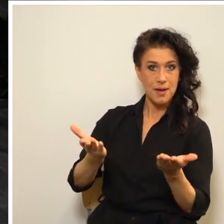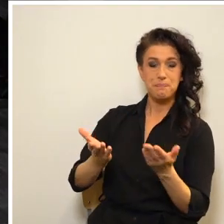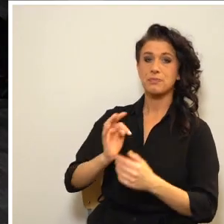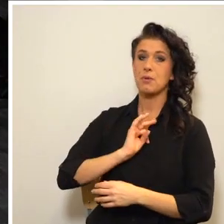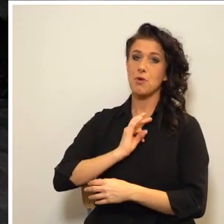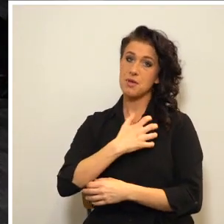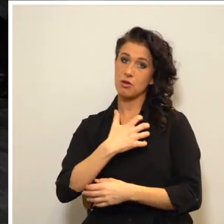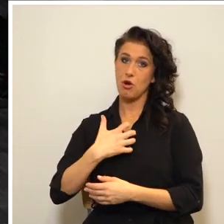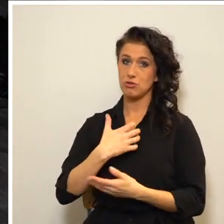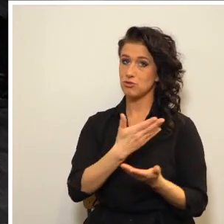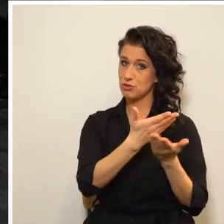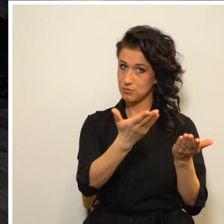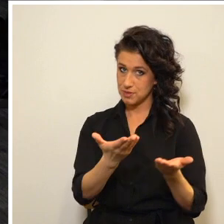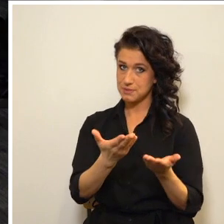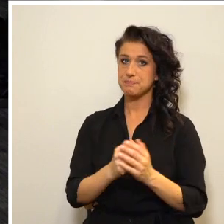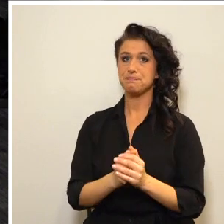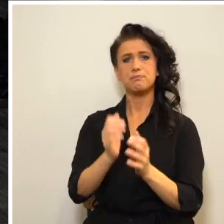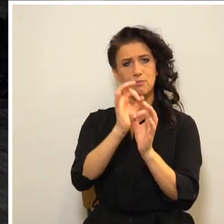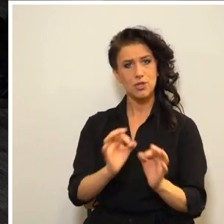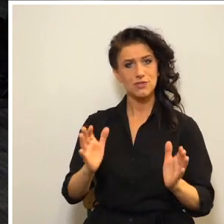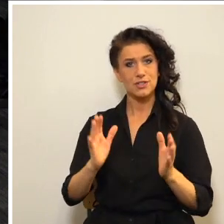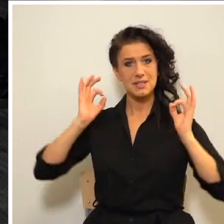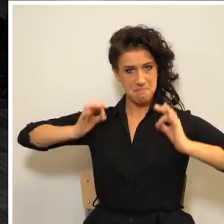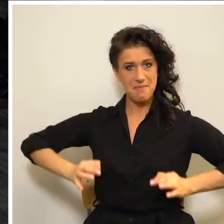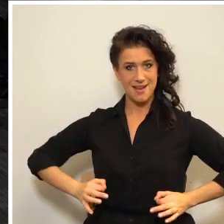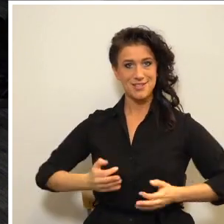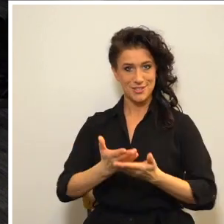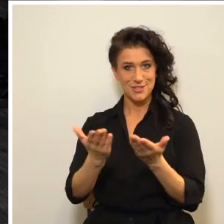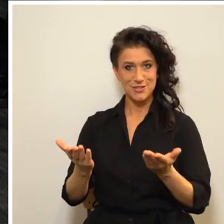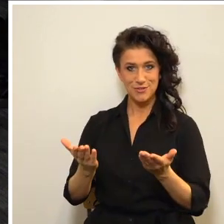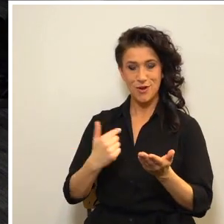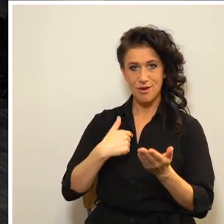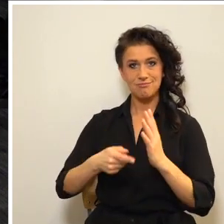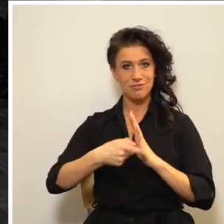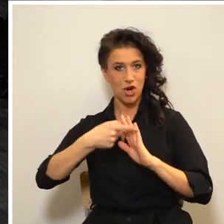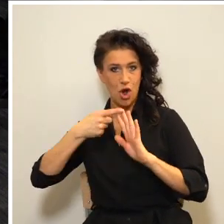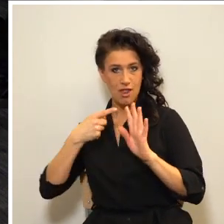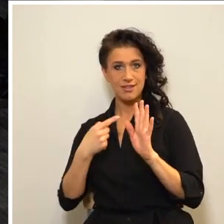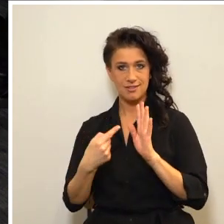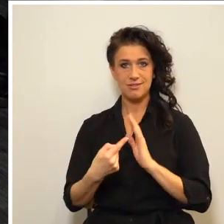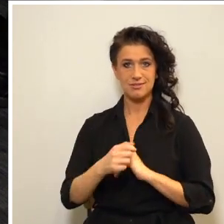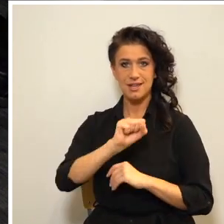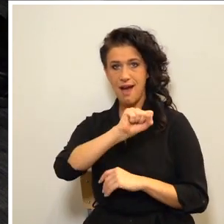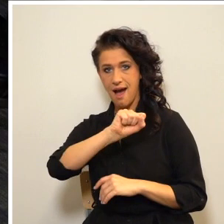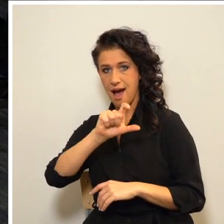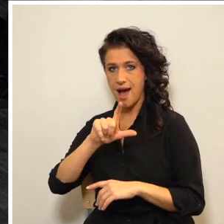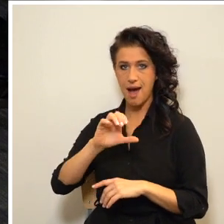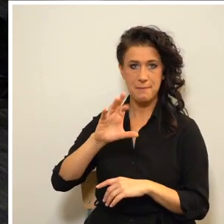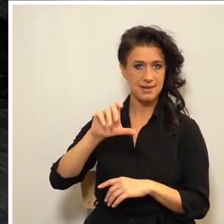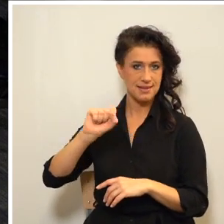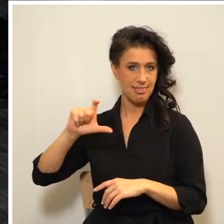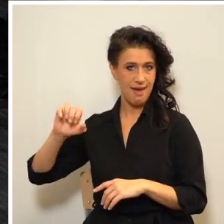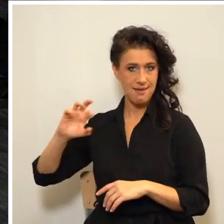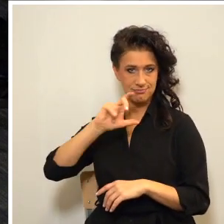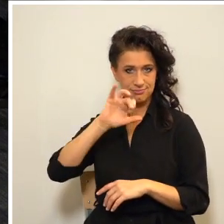moimi gośćmi są pozwolicie panowie że w kolejności alfabetycznej Panów